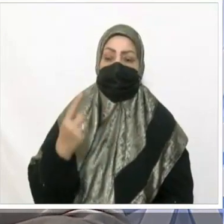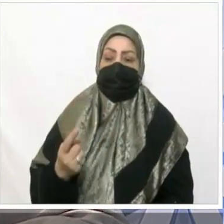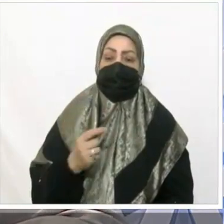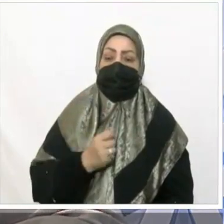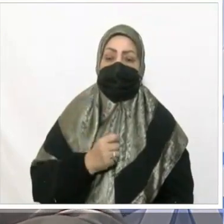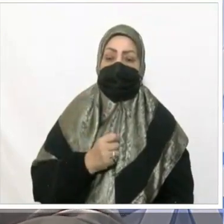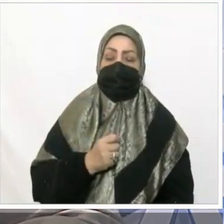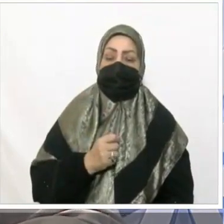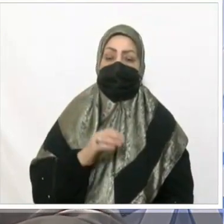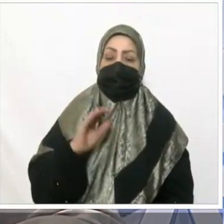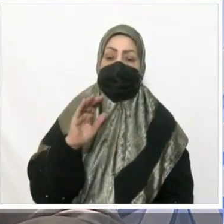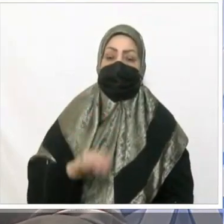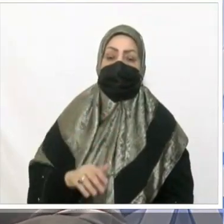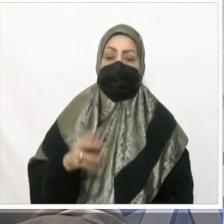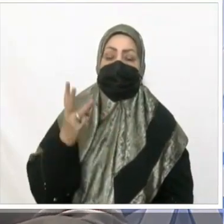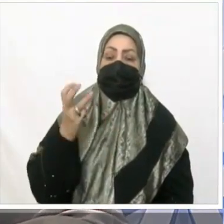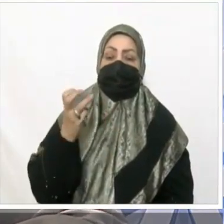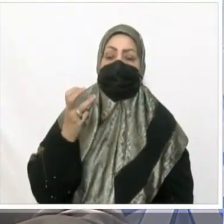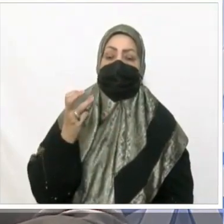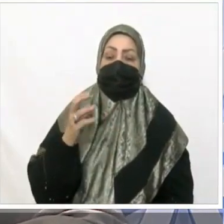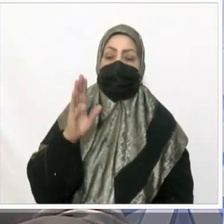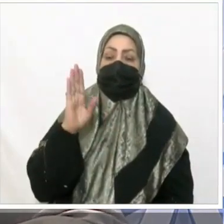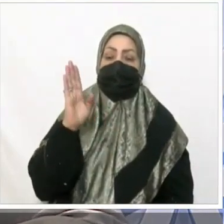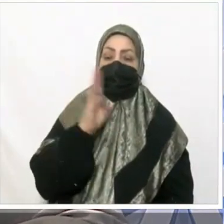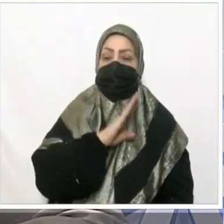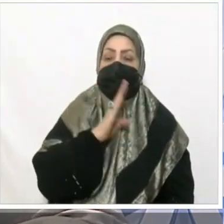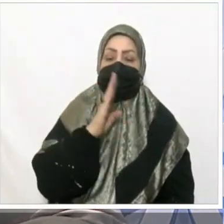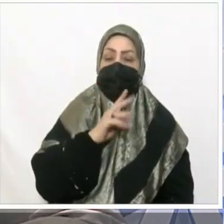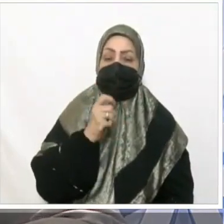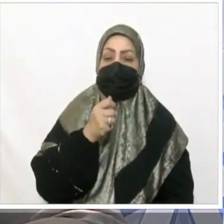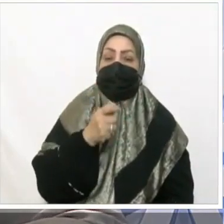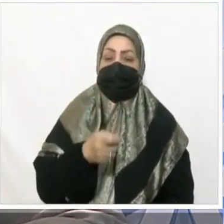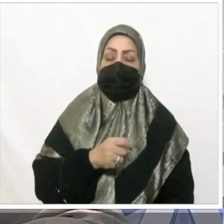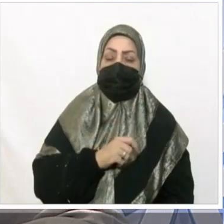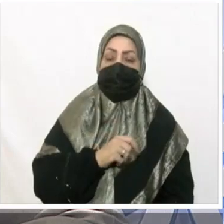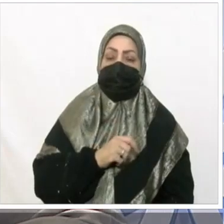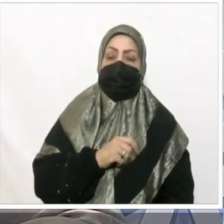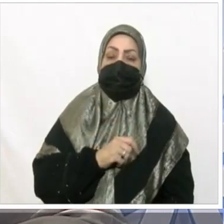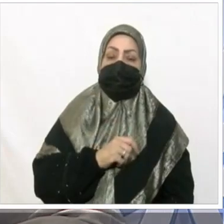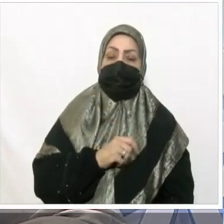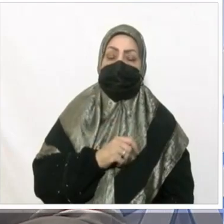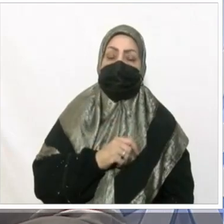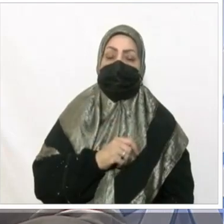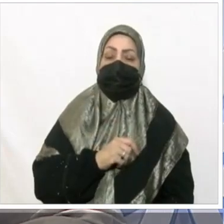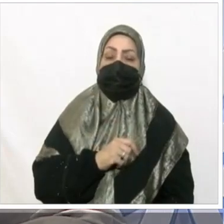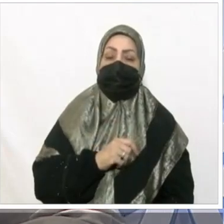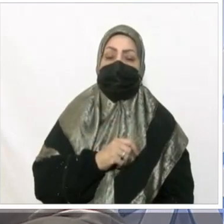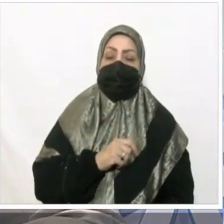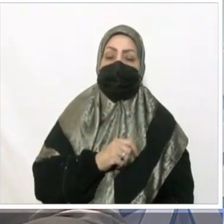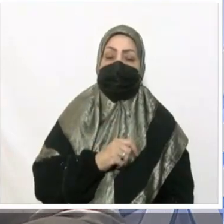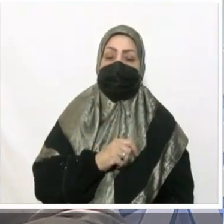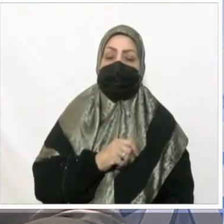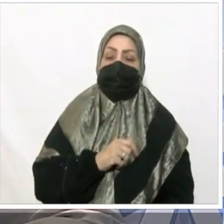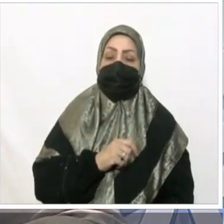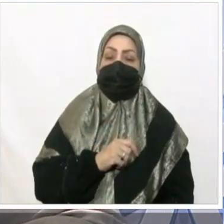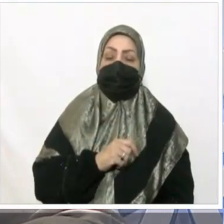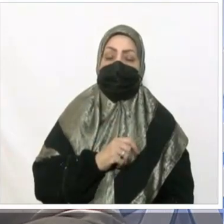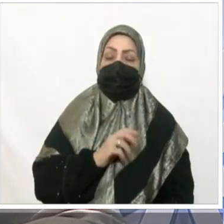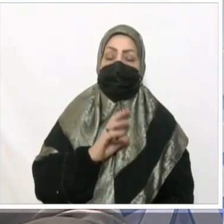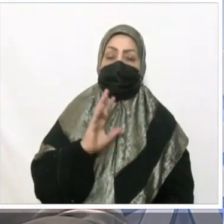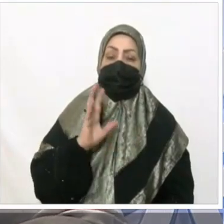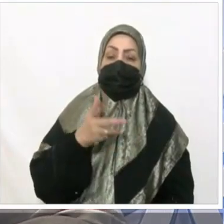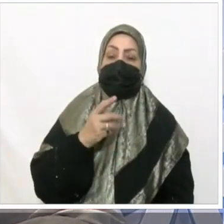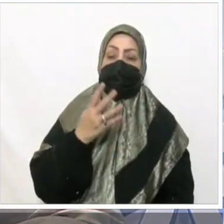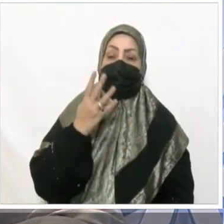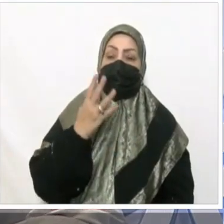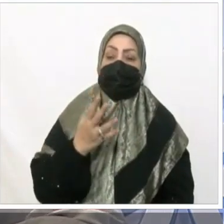فقير. فهذا الآن رمزي اللي قالني عدد أفراد أسرتي كلهم أربعة، خلينا نقولوا عند زوج أولاد وهو وزوجته